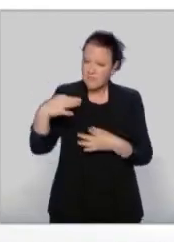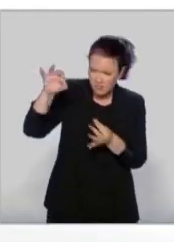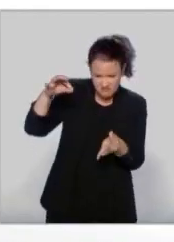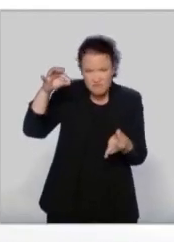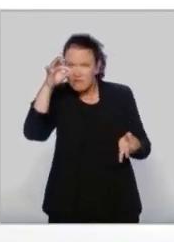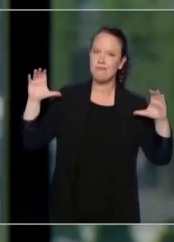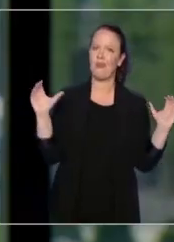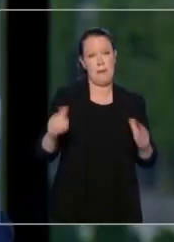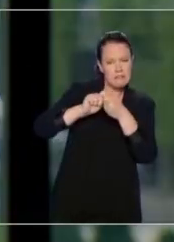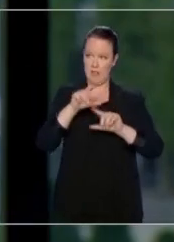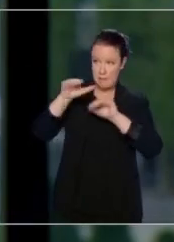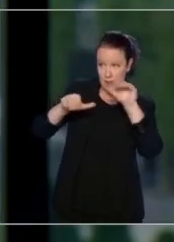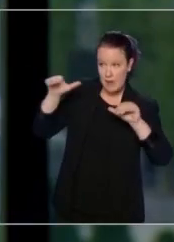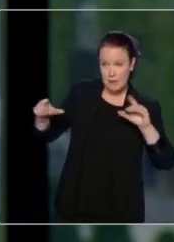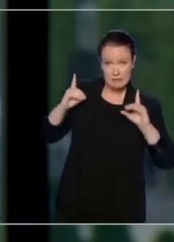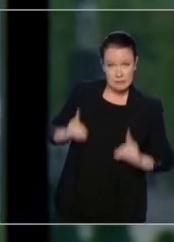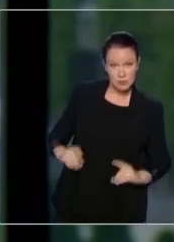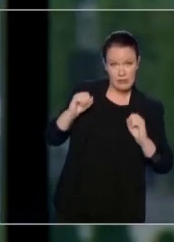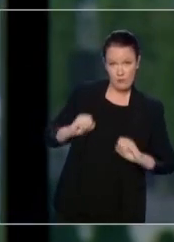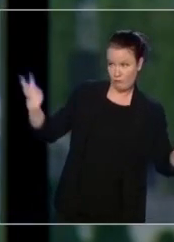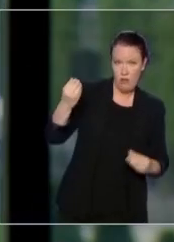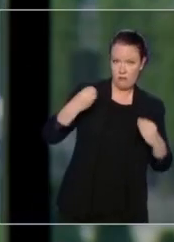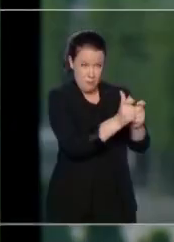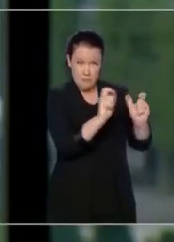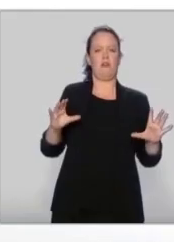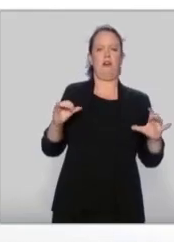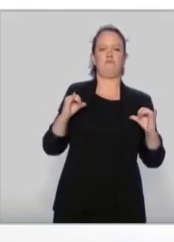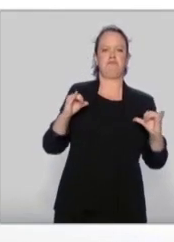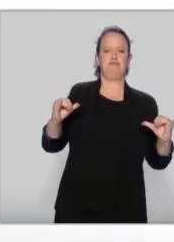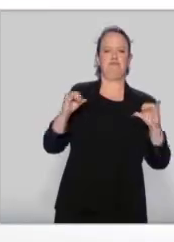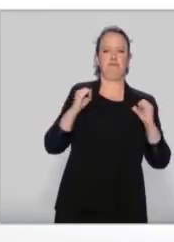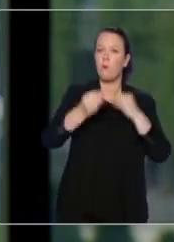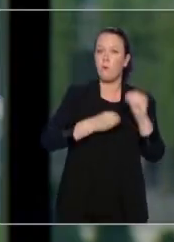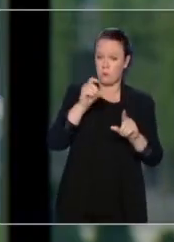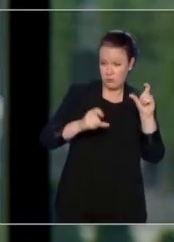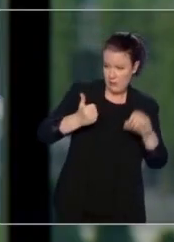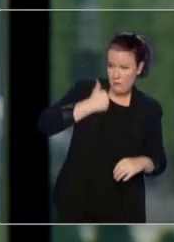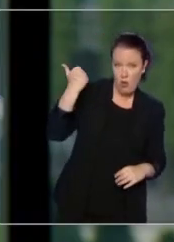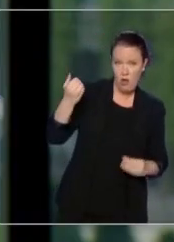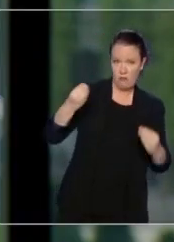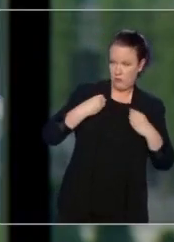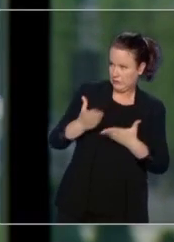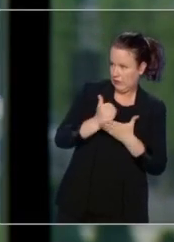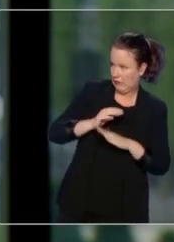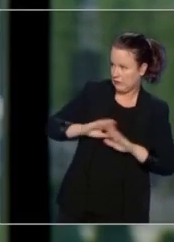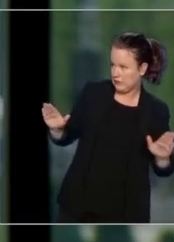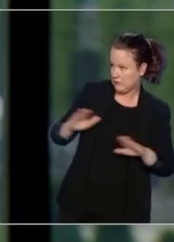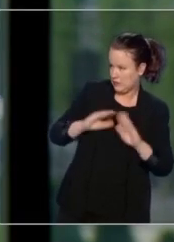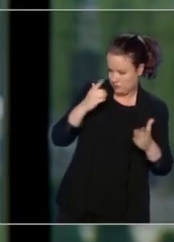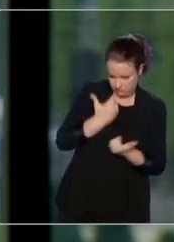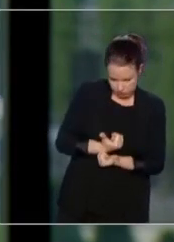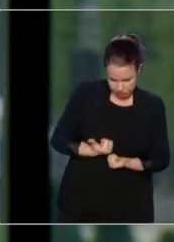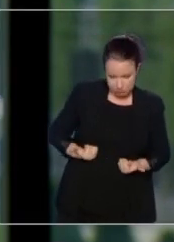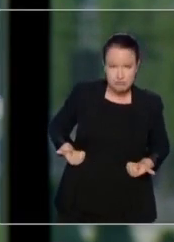Castex remise au moment de la félation. Vous l'avez compris, je suis fortement conscient. Je veux vous dire